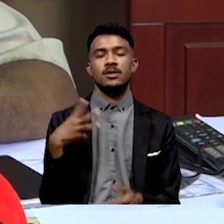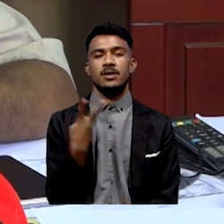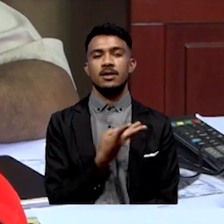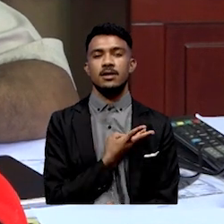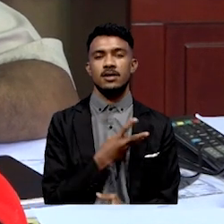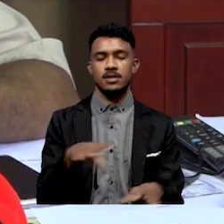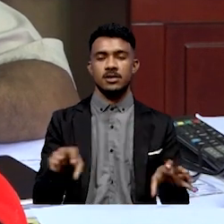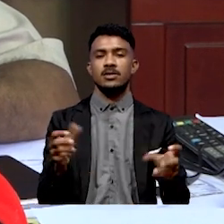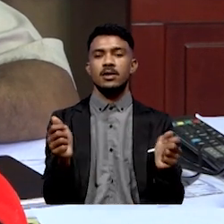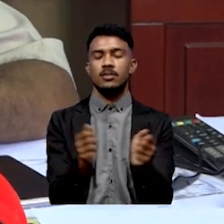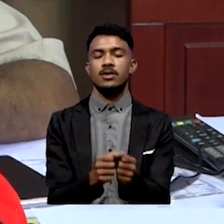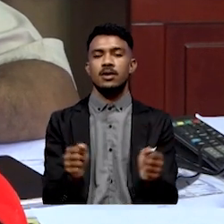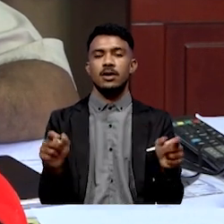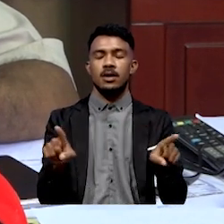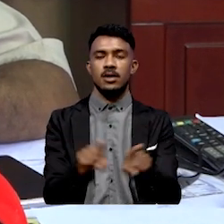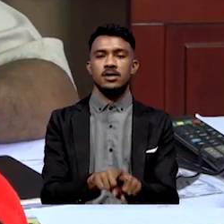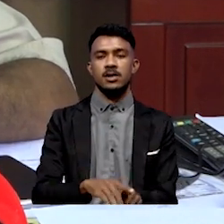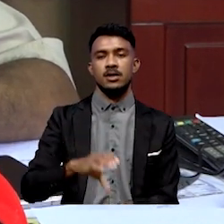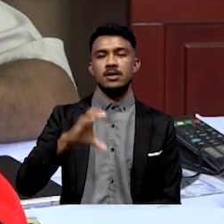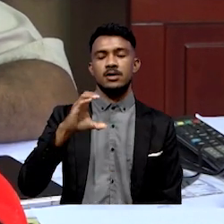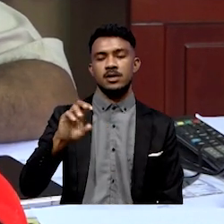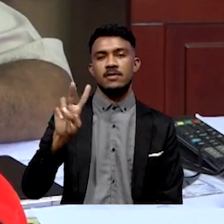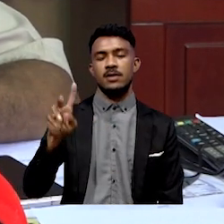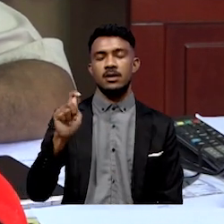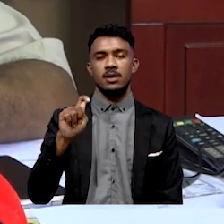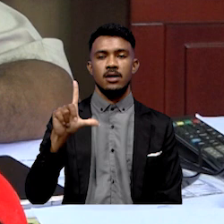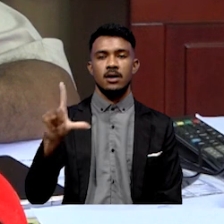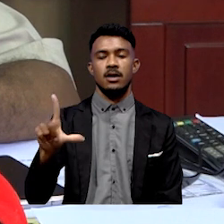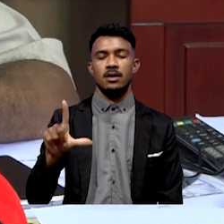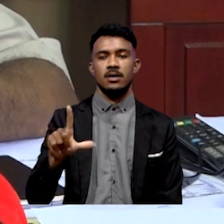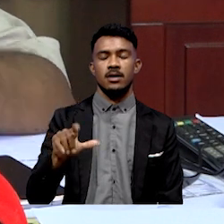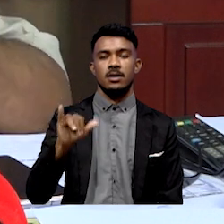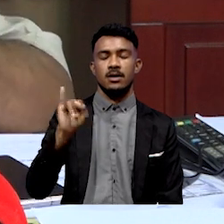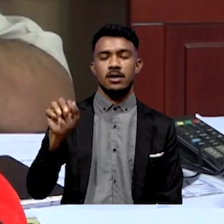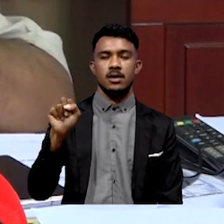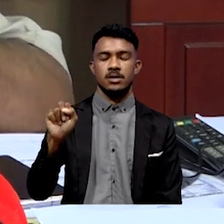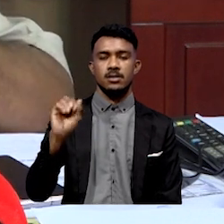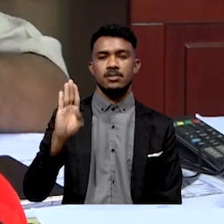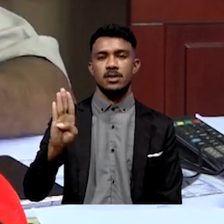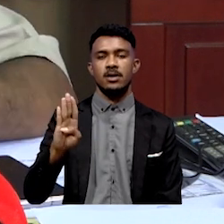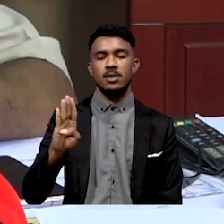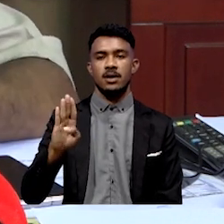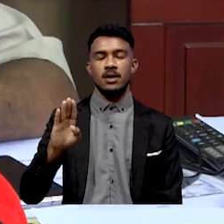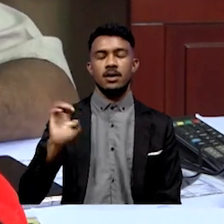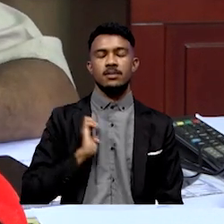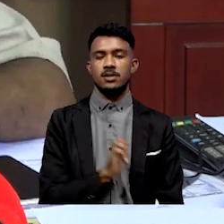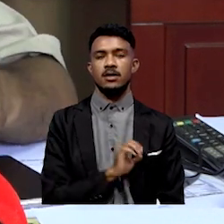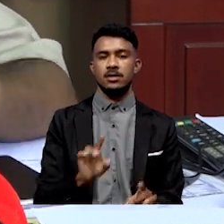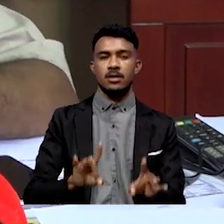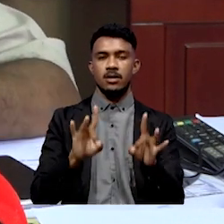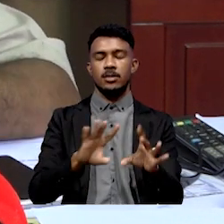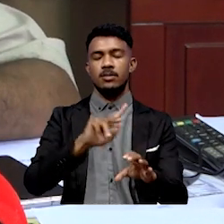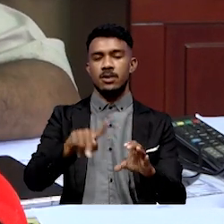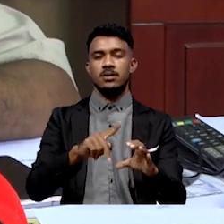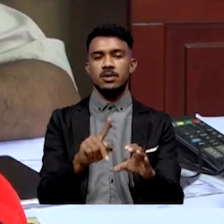sira hanesa Civitel, AHP, Australian Humanitarian Partnership, sira mos apoio ne ba.